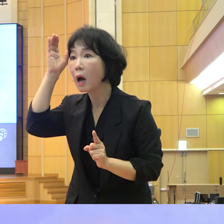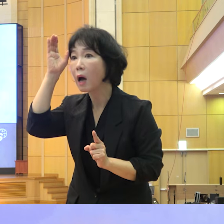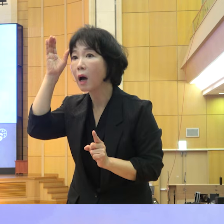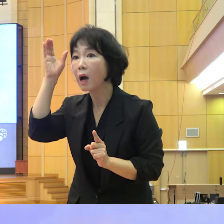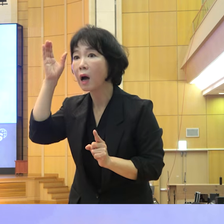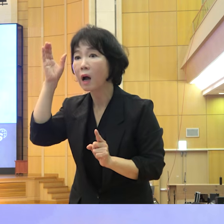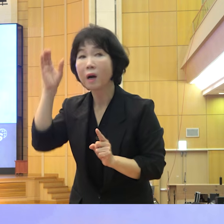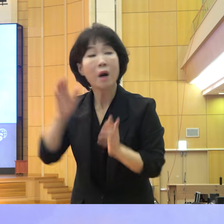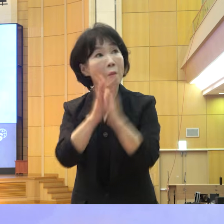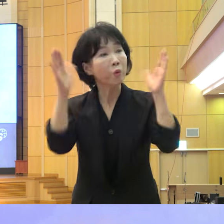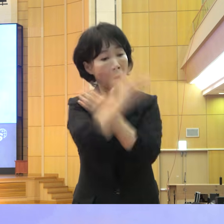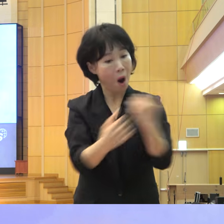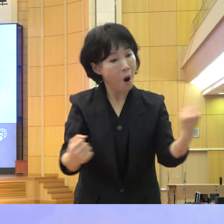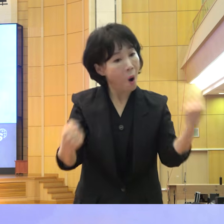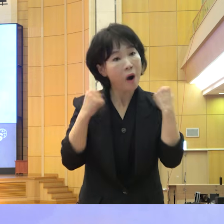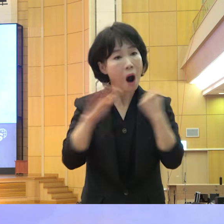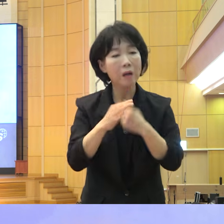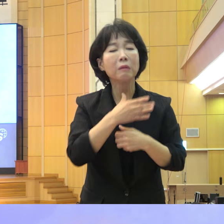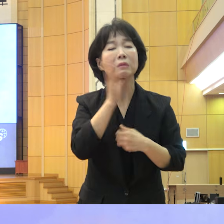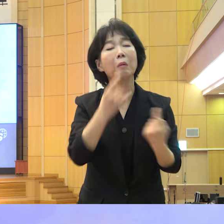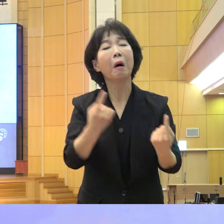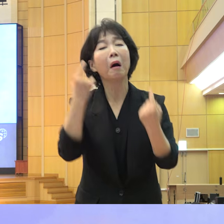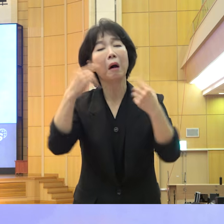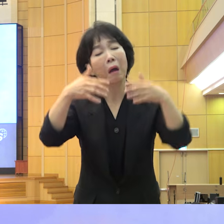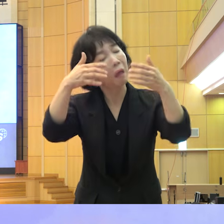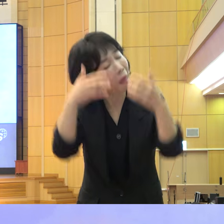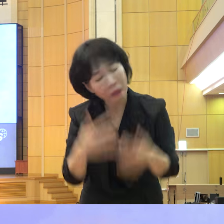성한 사람, 건강한 사람, 젊은 사람도